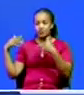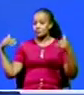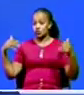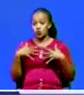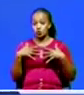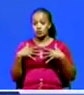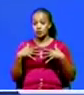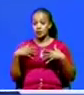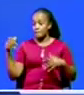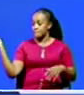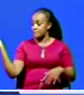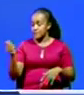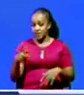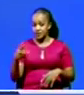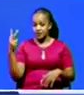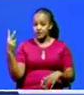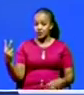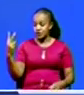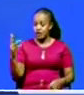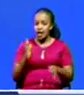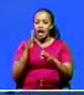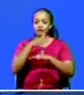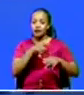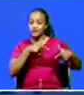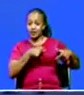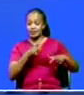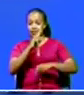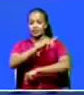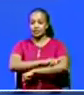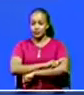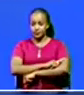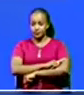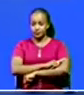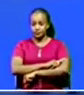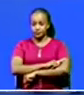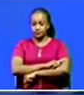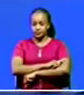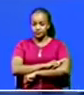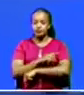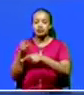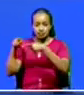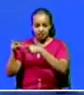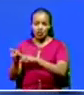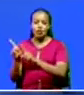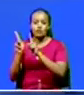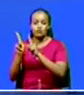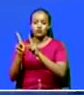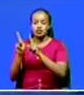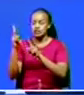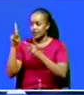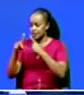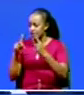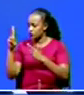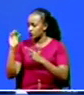around February, the day after Valentine's Day. Hii ilikuwa siku ya kufuzu kwake John mwanzoni mwa mwaka